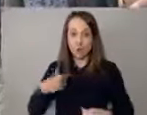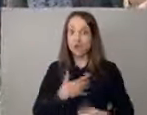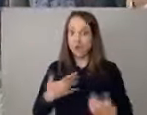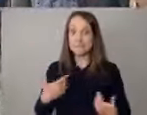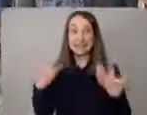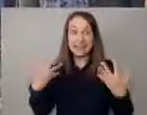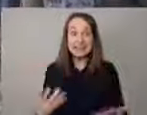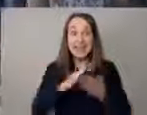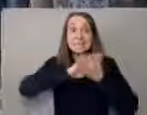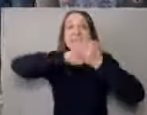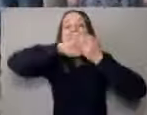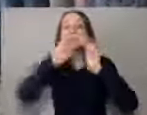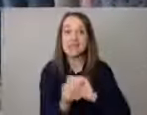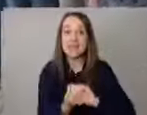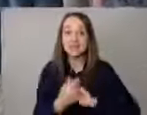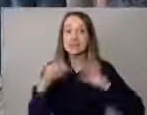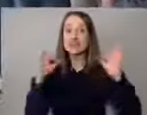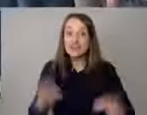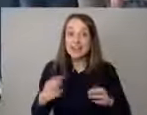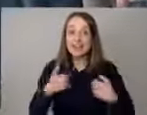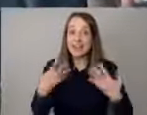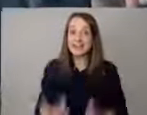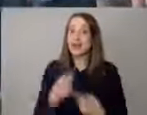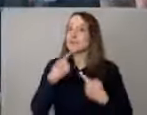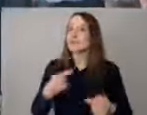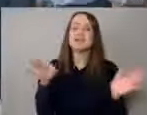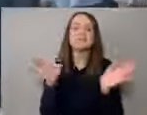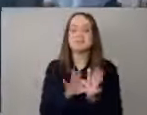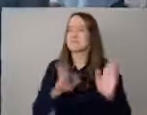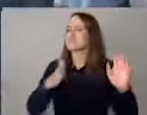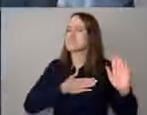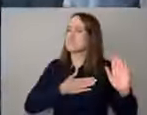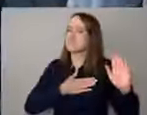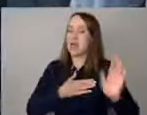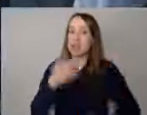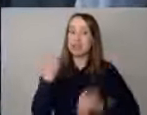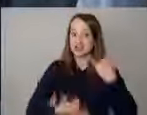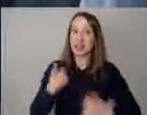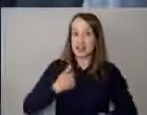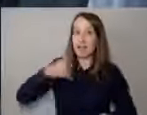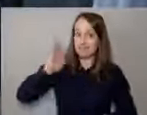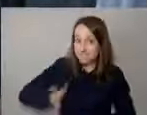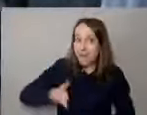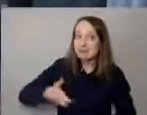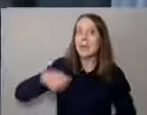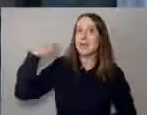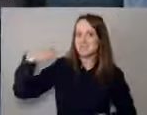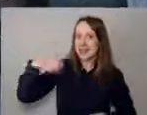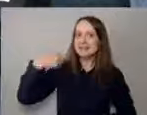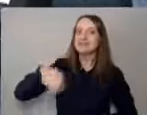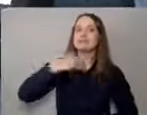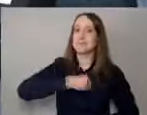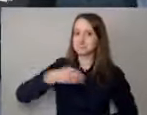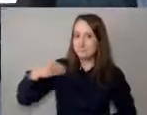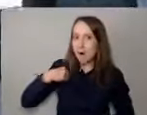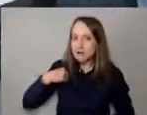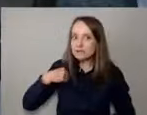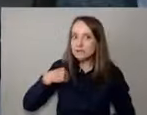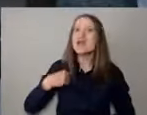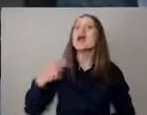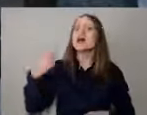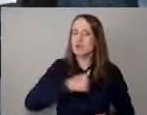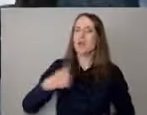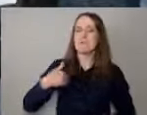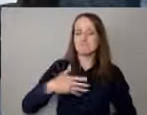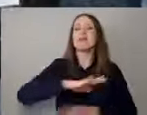dzisiaj powiedzieć i obiecać i zagwarantować, że jeżeli zostanę prezydentem Rzeczpospolitej, to będziemy Polskę zmieniać.